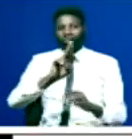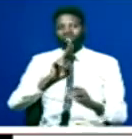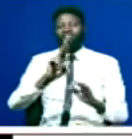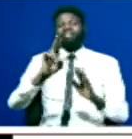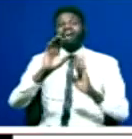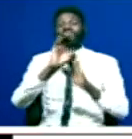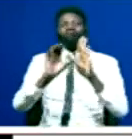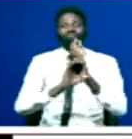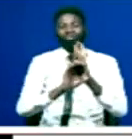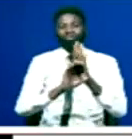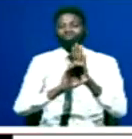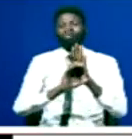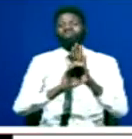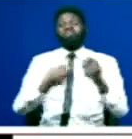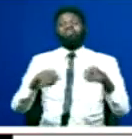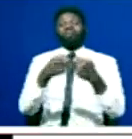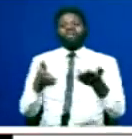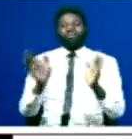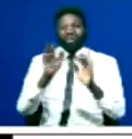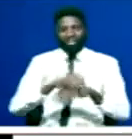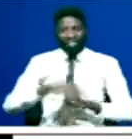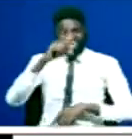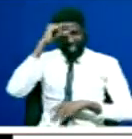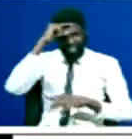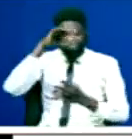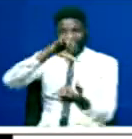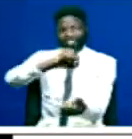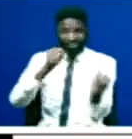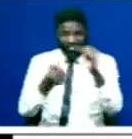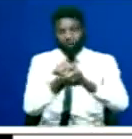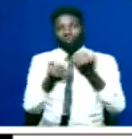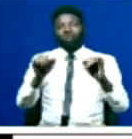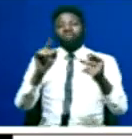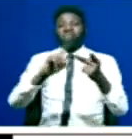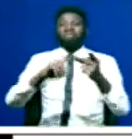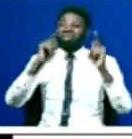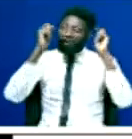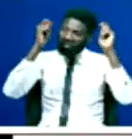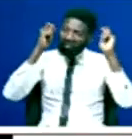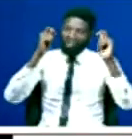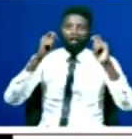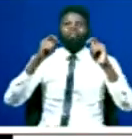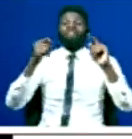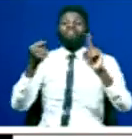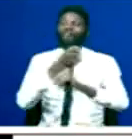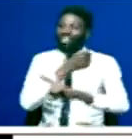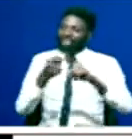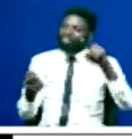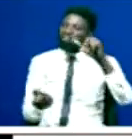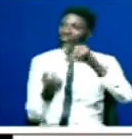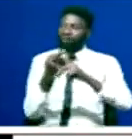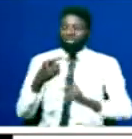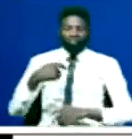serikali, hiyo ingine ya maandamano na fujo, ingine ya vita na kupiganisha Wakenya. Mimi